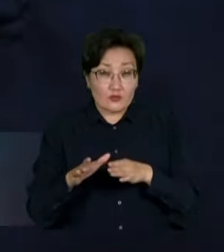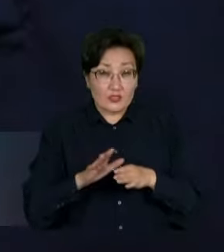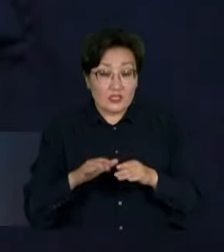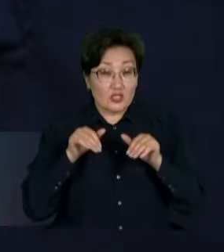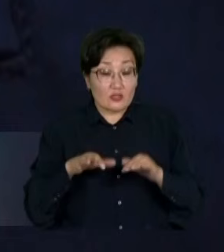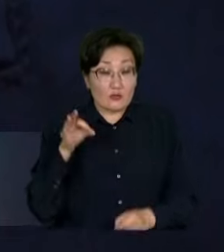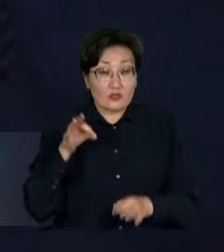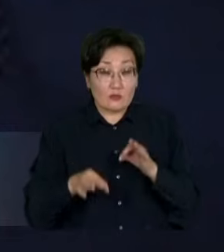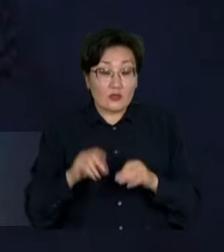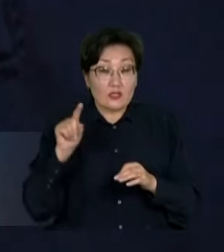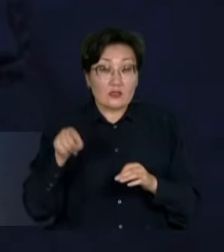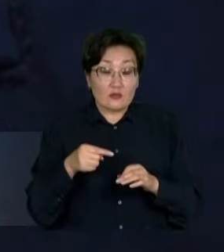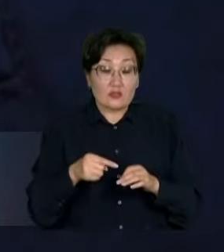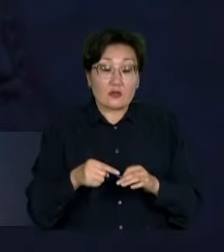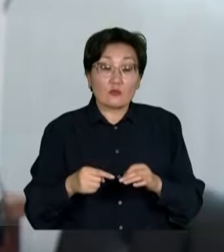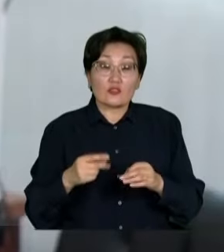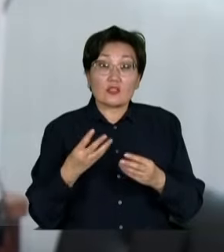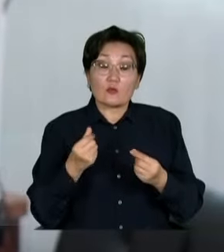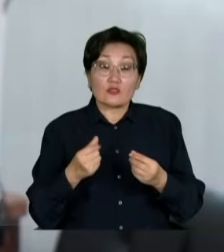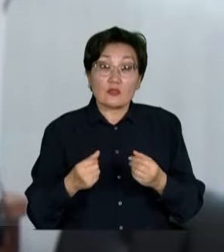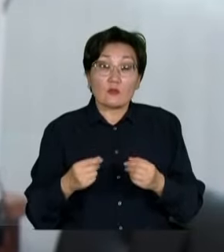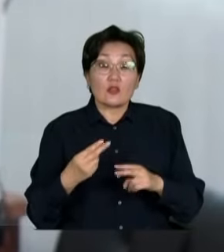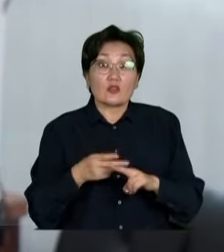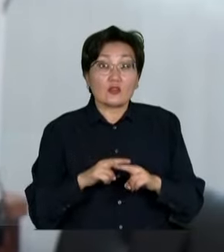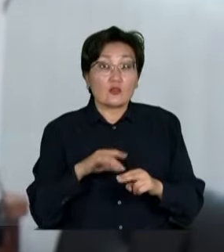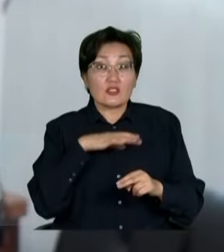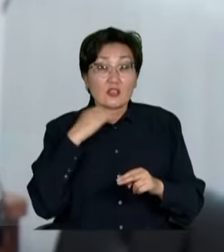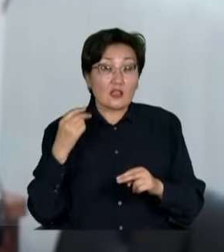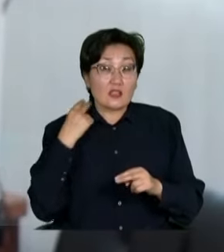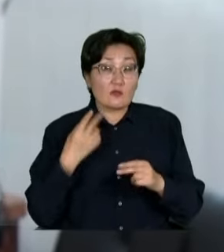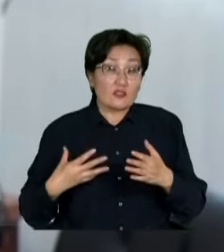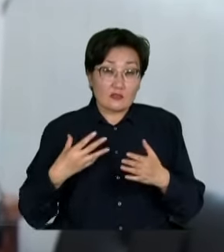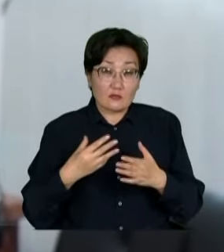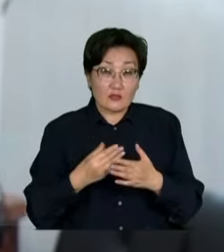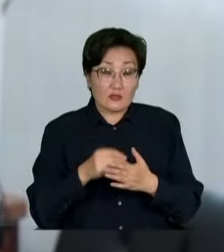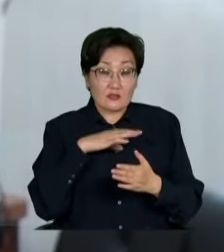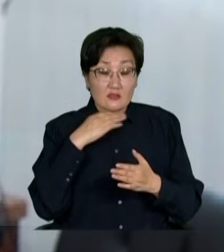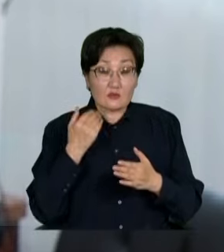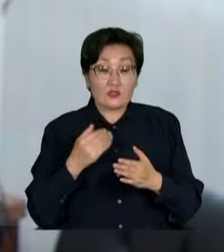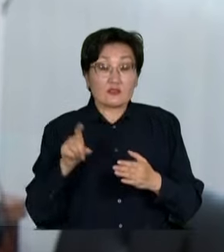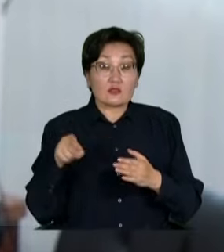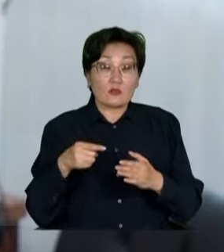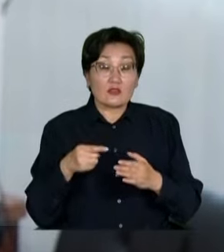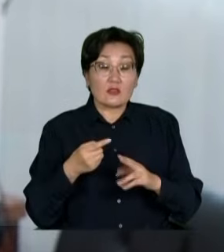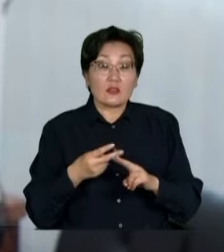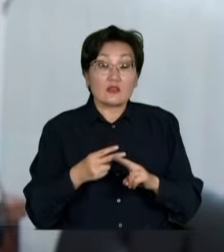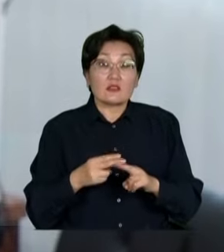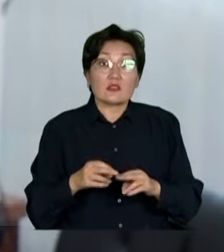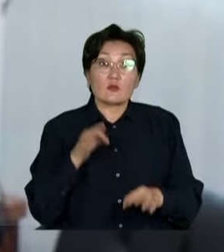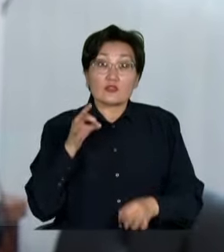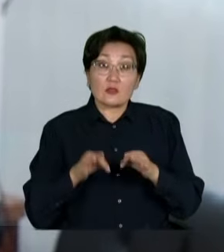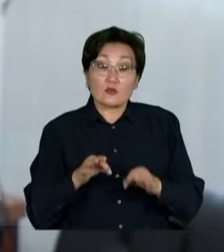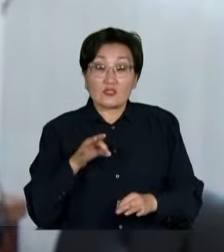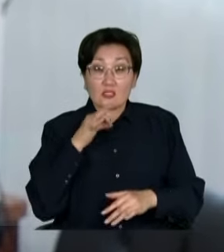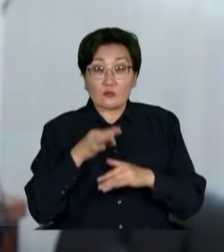решения судов о взыскании элементов к наиболее злостным неплательщикам применяются такие меры взыскание - это привлечение к уголовной ответственности по